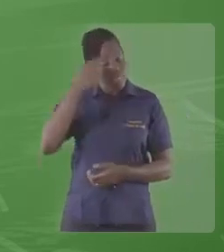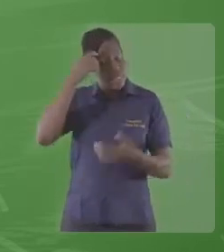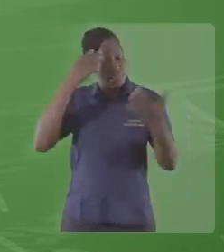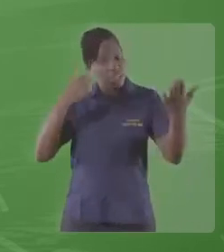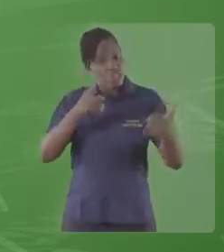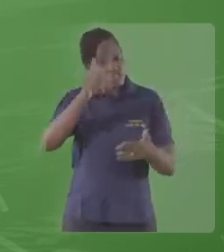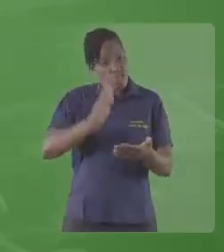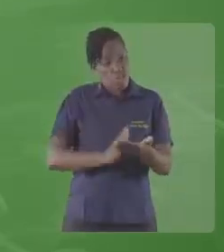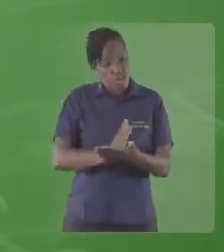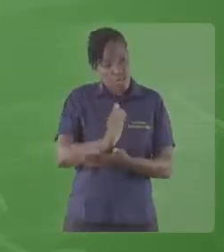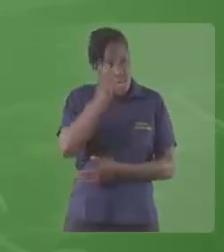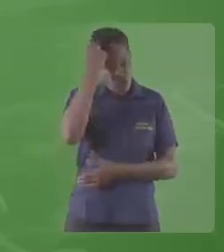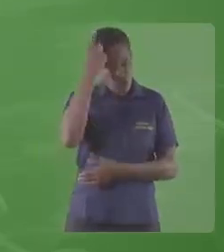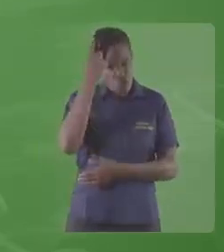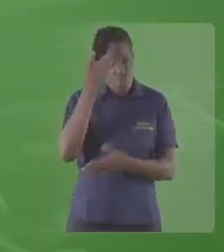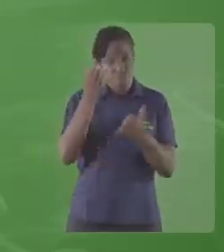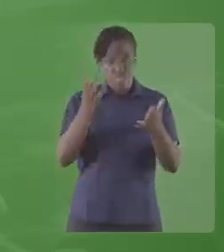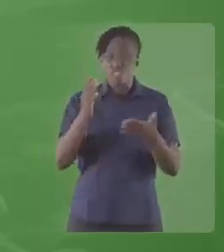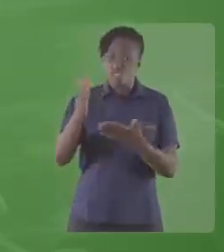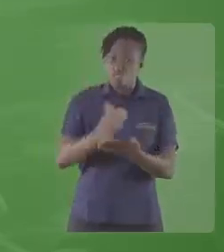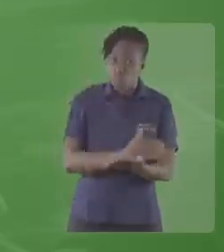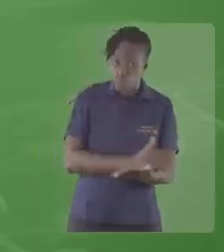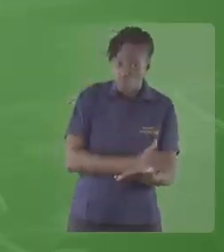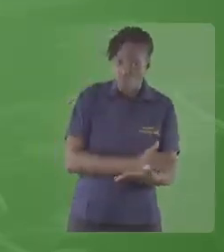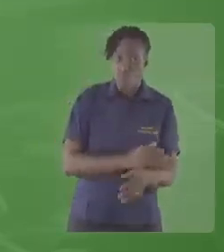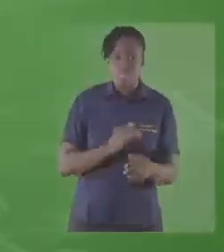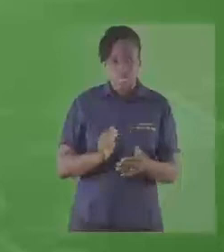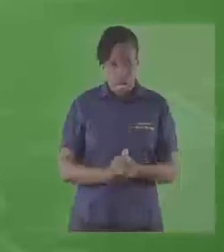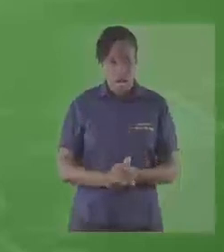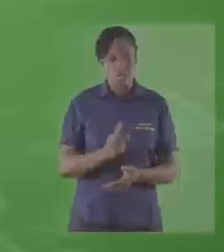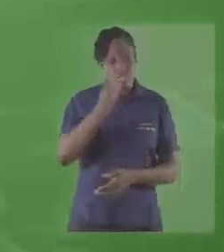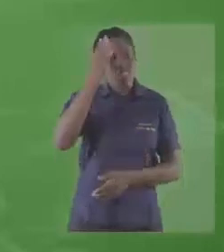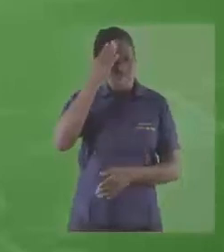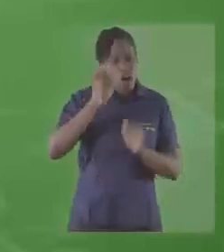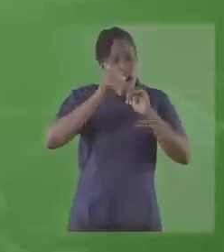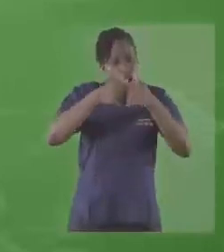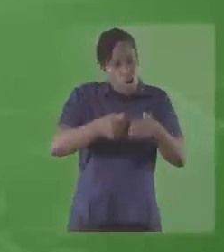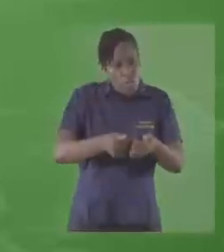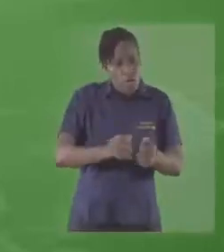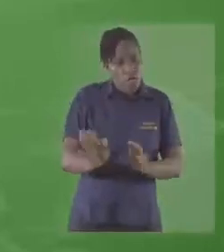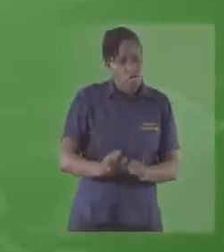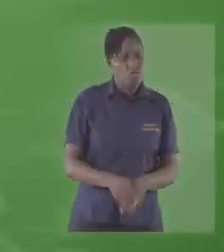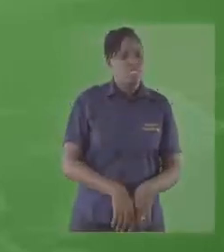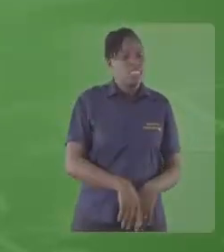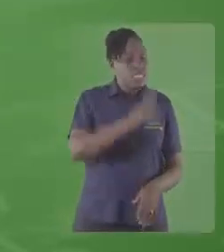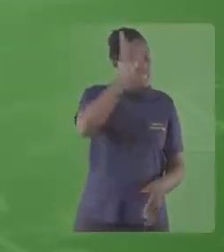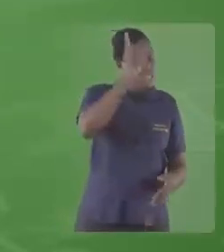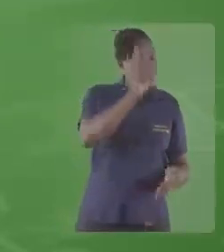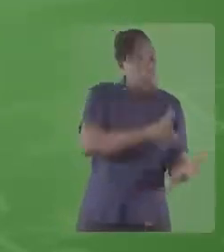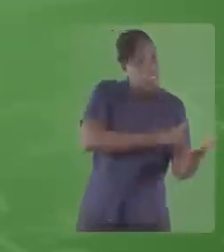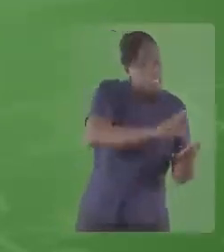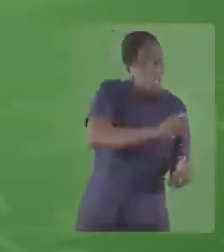avez cerné quelque chose concernant le passage du discours direct au